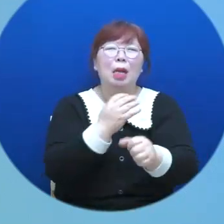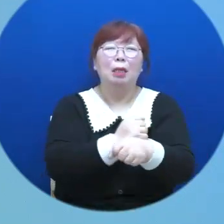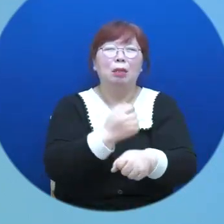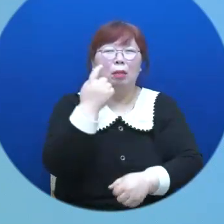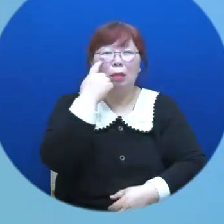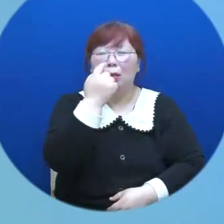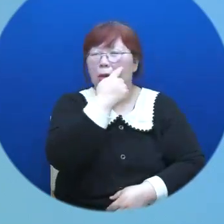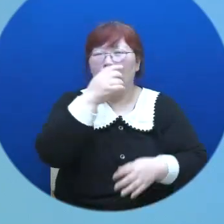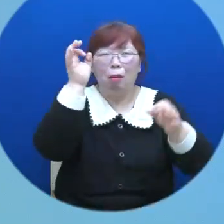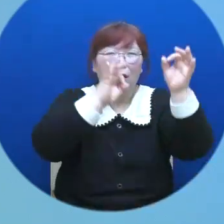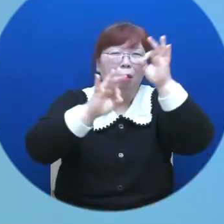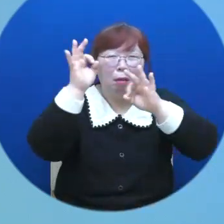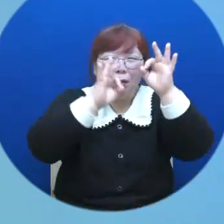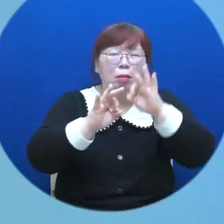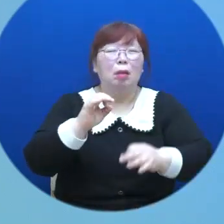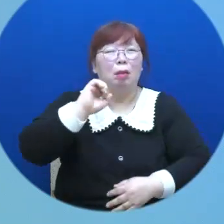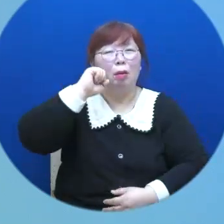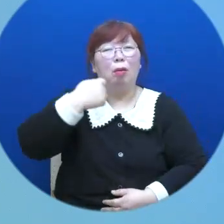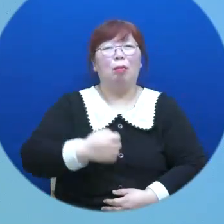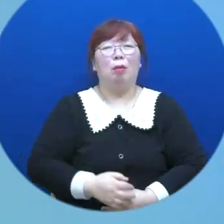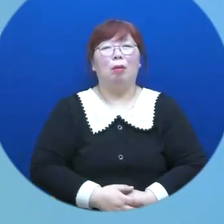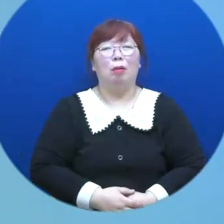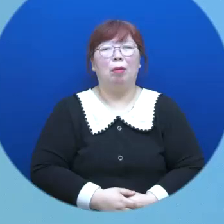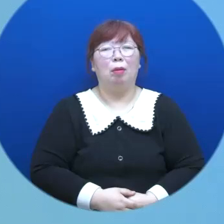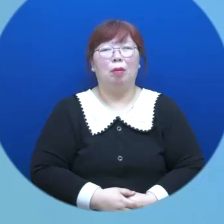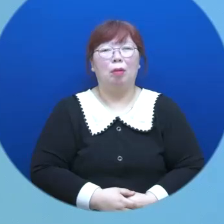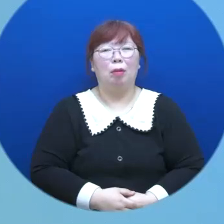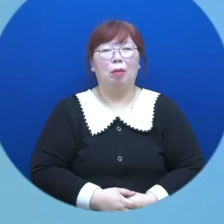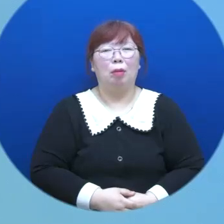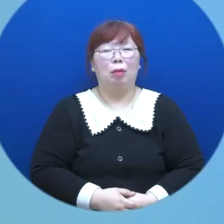증거를 찾을래야 찾을 수가 없어요.